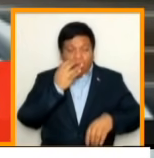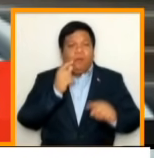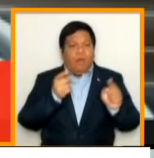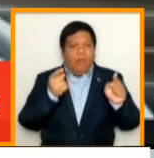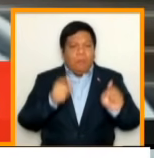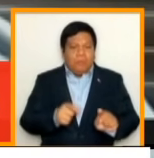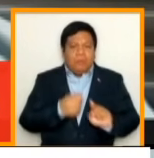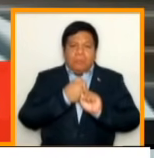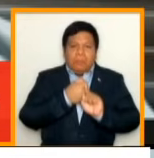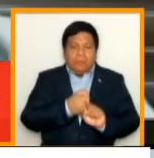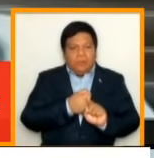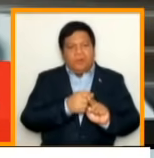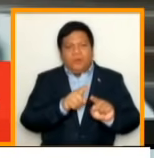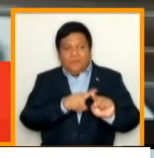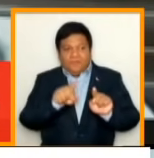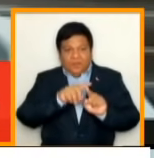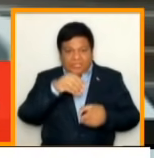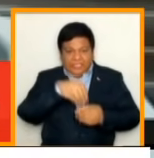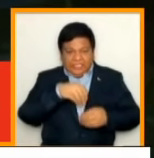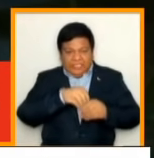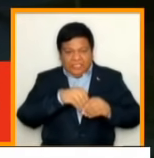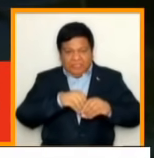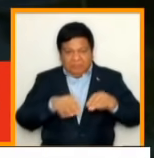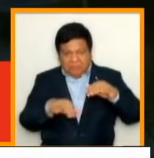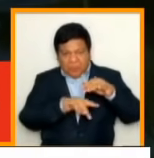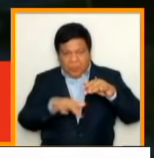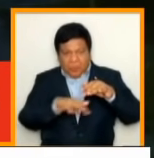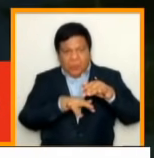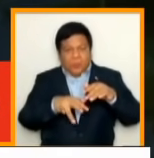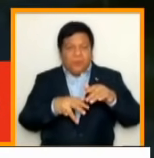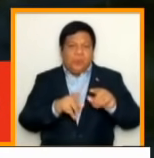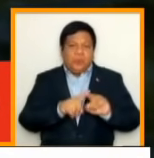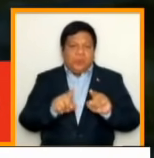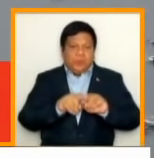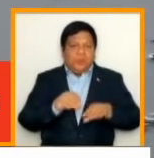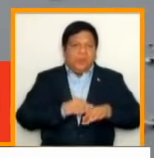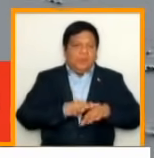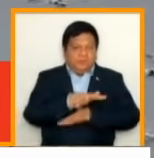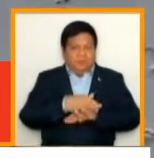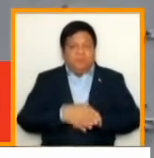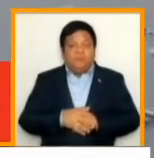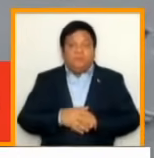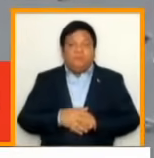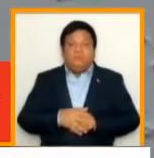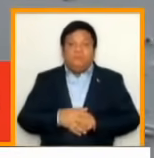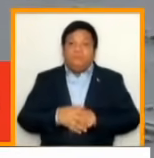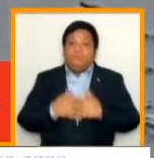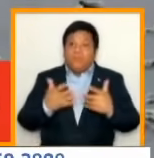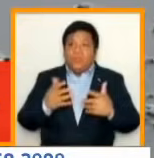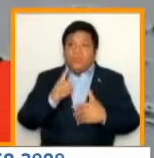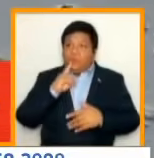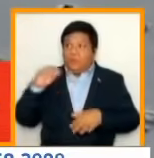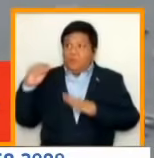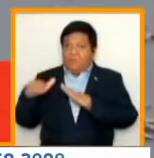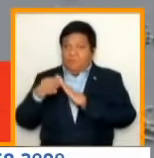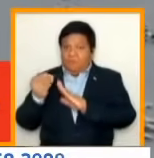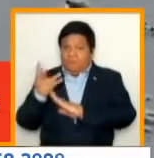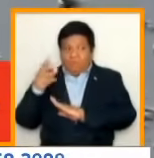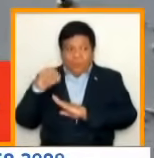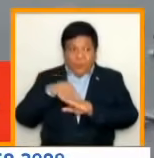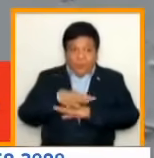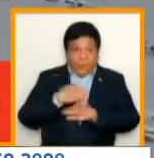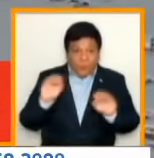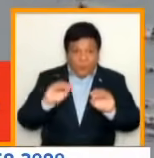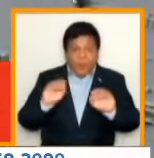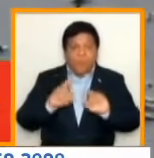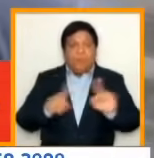matters doon sa ilalim, no? Hindi man sanhi ng pagkamatay ng mga isda, apektado pa rin ang pag-aalboroto ng bulkan